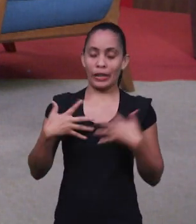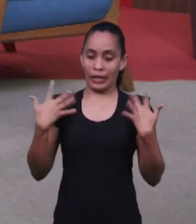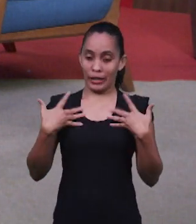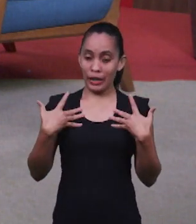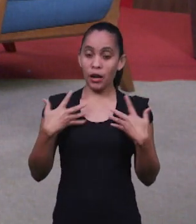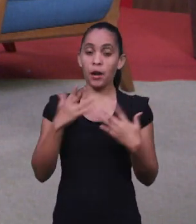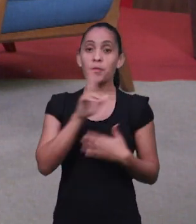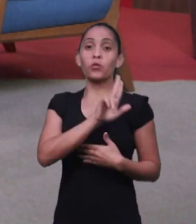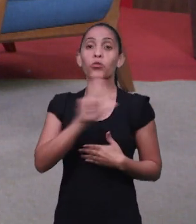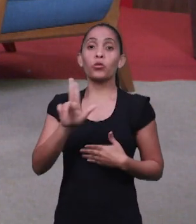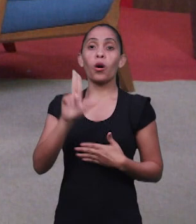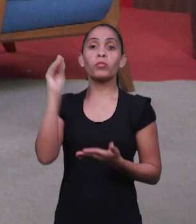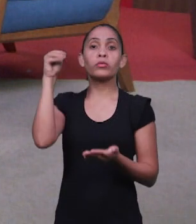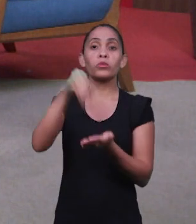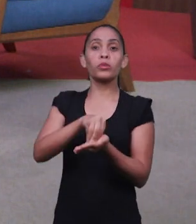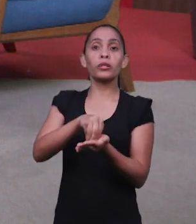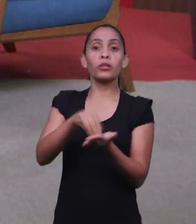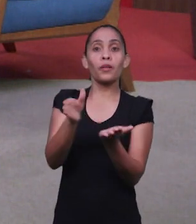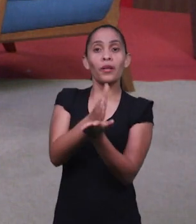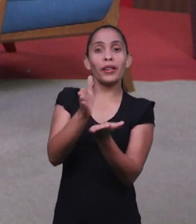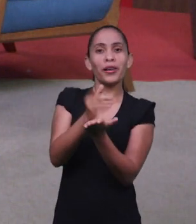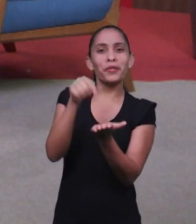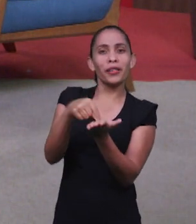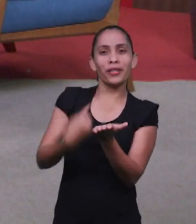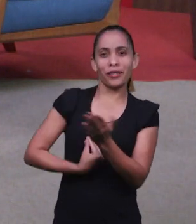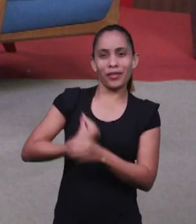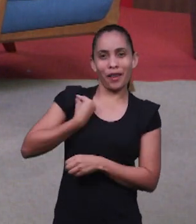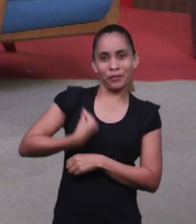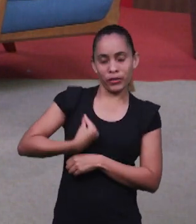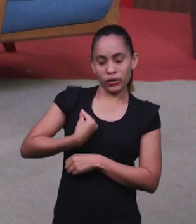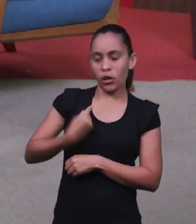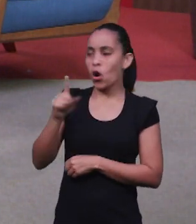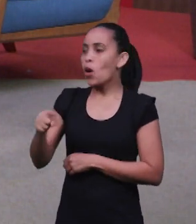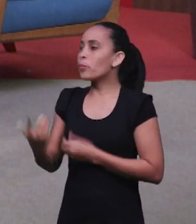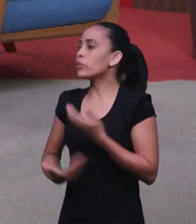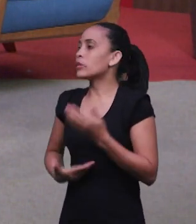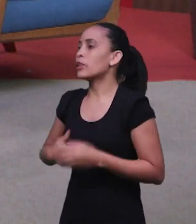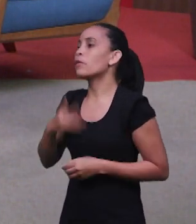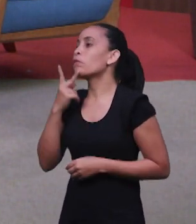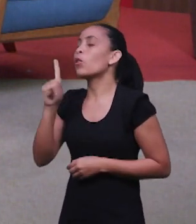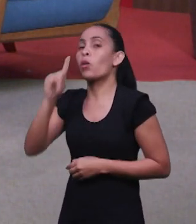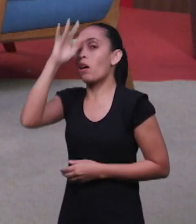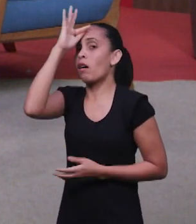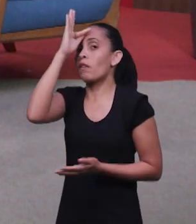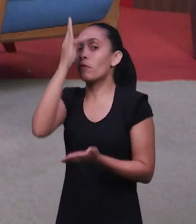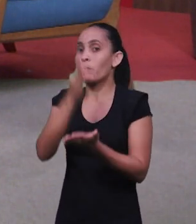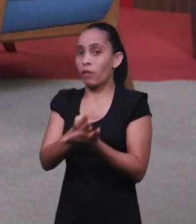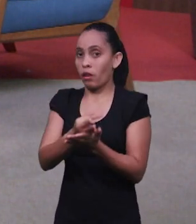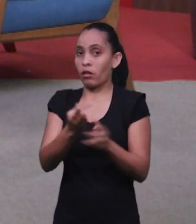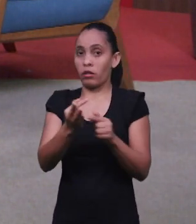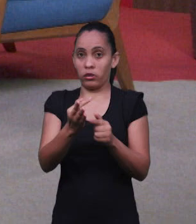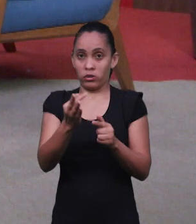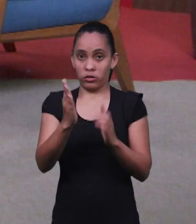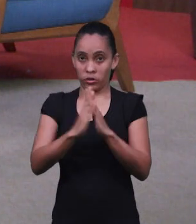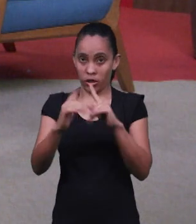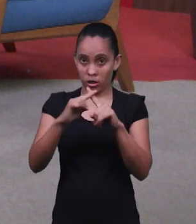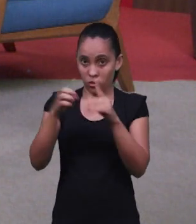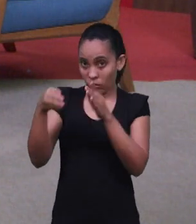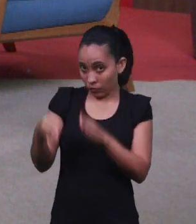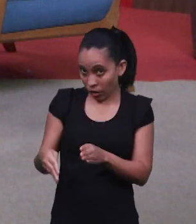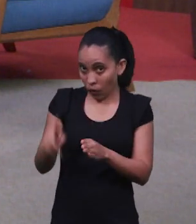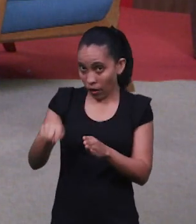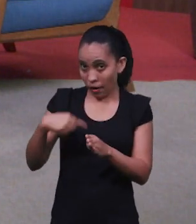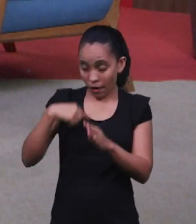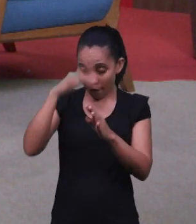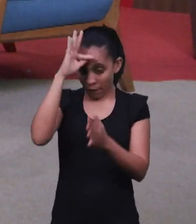La joie d'avoir son nom dans le livre de la vie, comme vous avez dit, Sergio, la foi de l'Église fidèle,